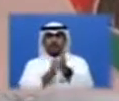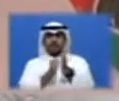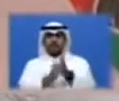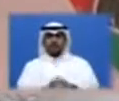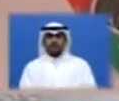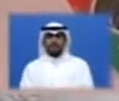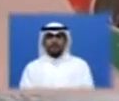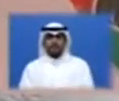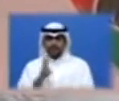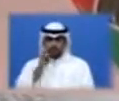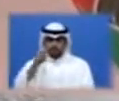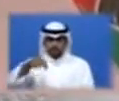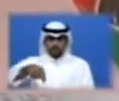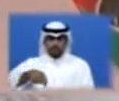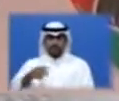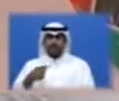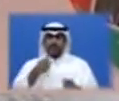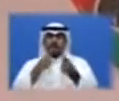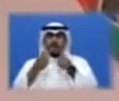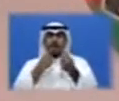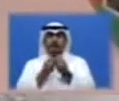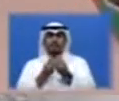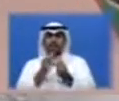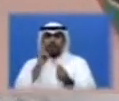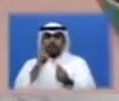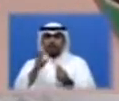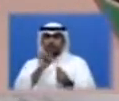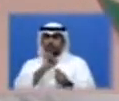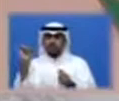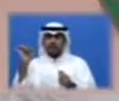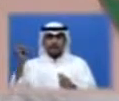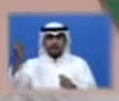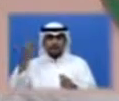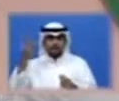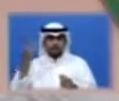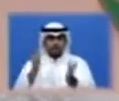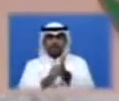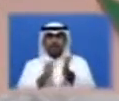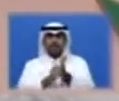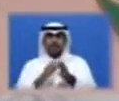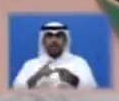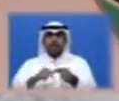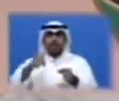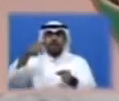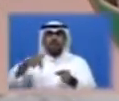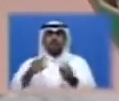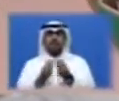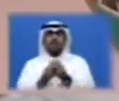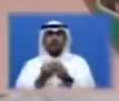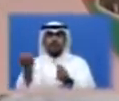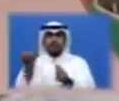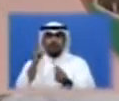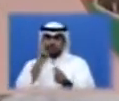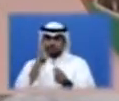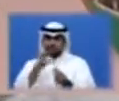في التعامل مع المعلومات الموجودة في موقع قواعد المعلومات الإسكانية، واللي هي طبعا تدعم أصحاب القرار